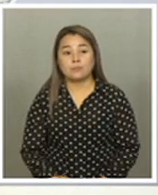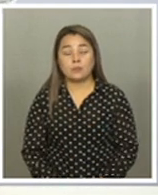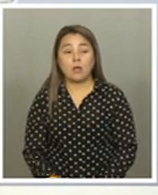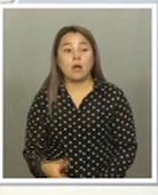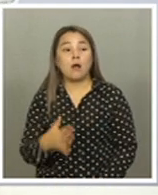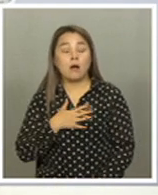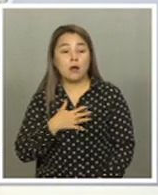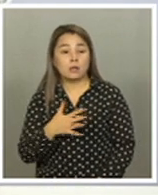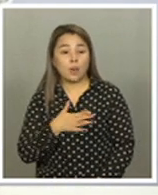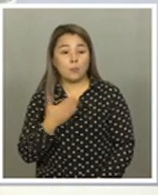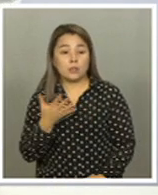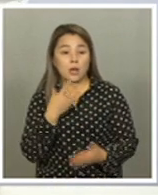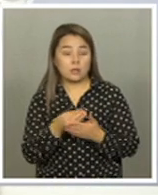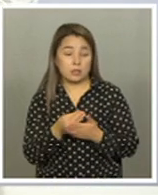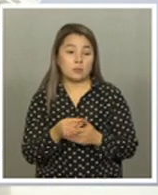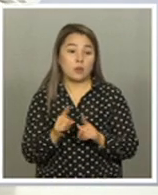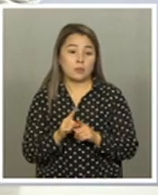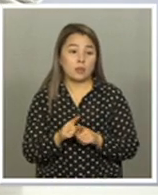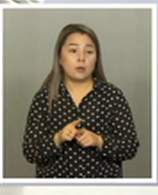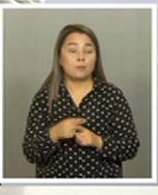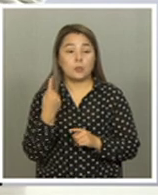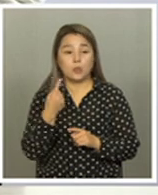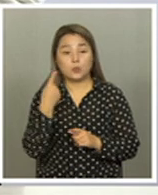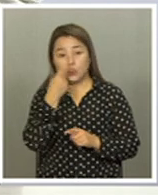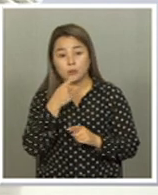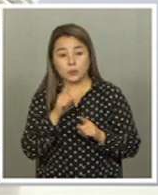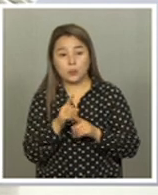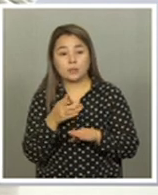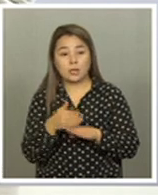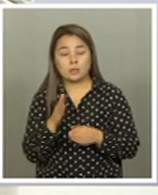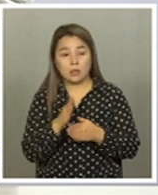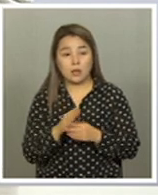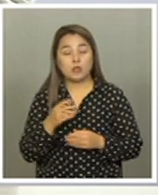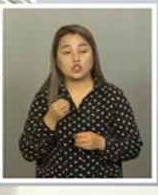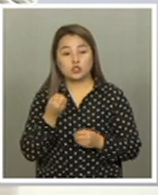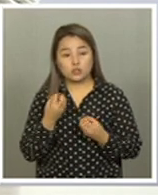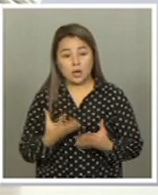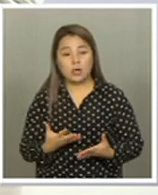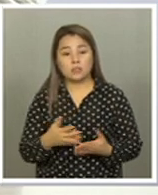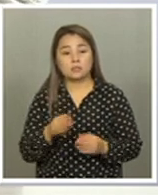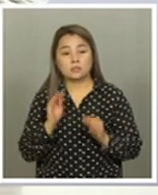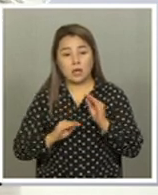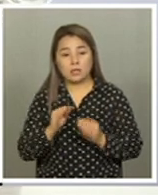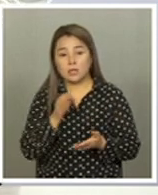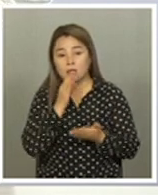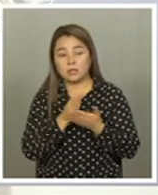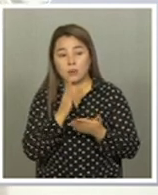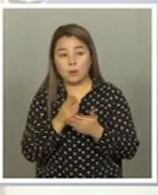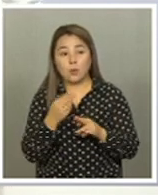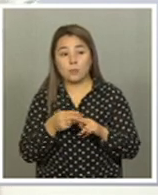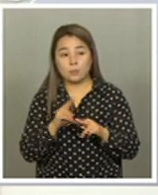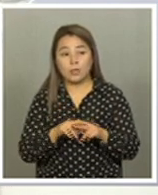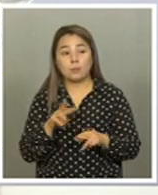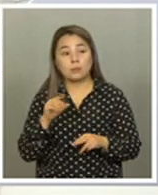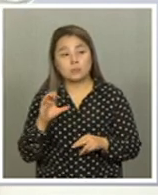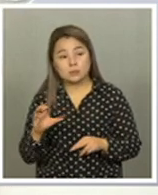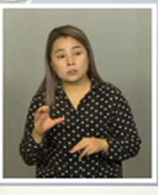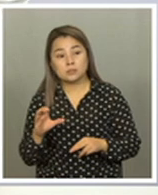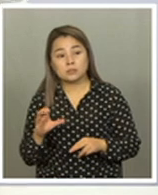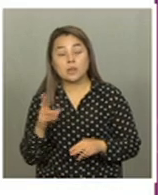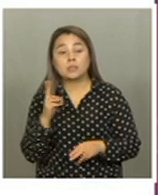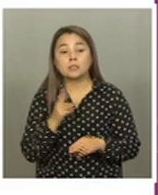Атомдардың бір түрінен түзілген заттар жай заттар деп аталады. Ол заттарға мыс,